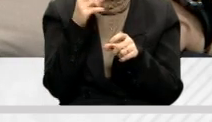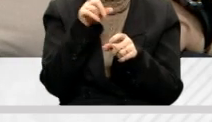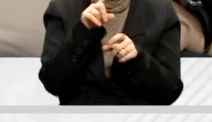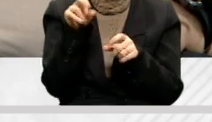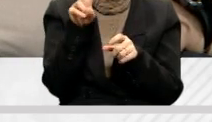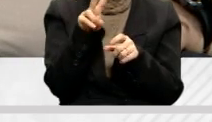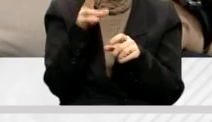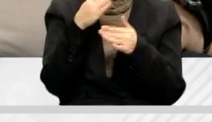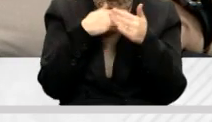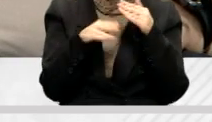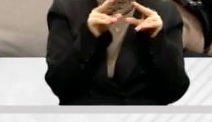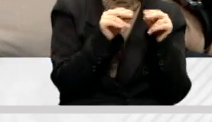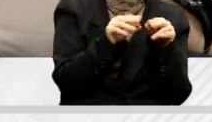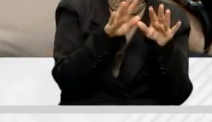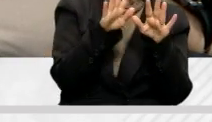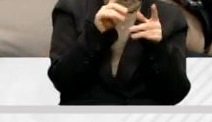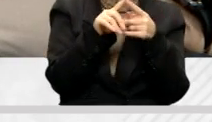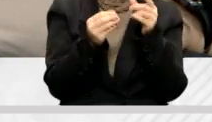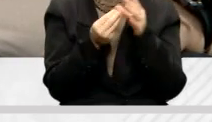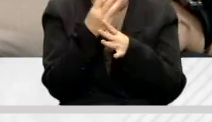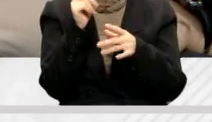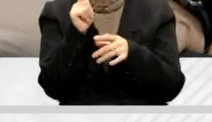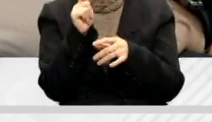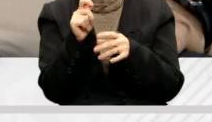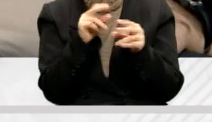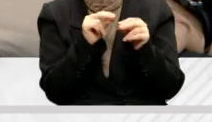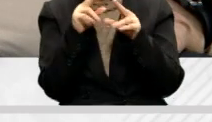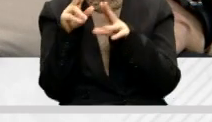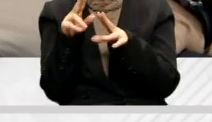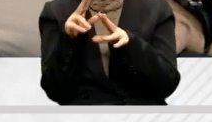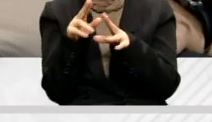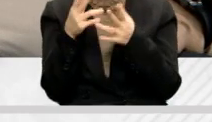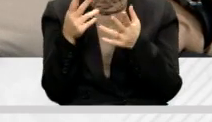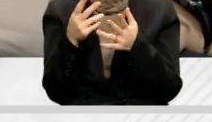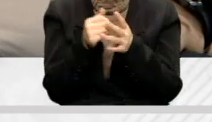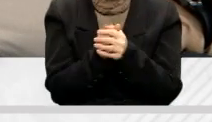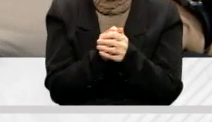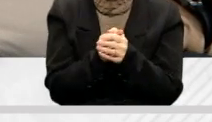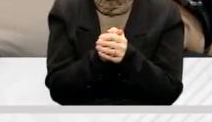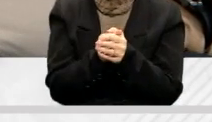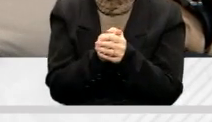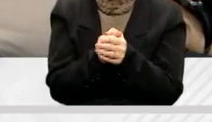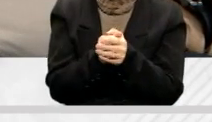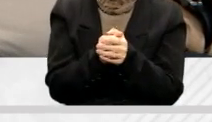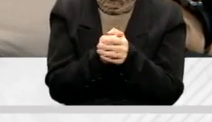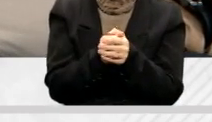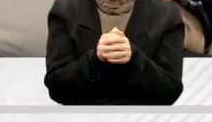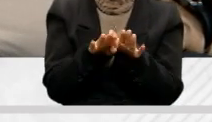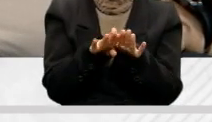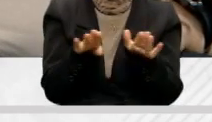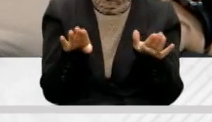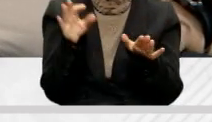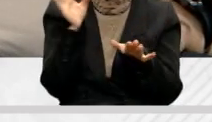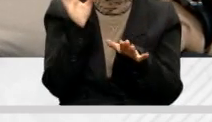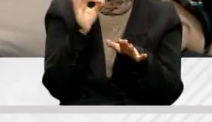da çok zor uyanıyor. Uyandırmasak kendi kendine 12'den önce uyanmıyor. Yani 12'ye kadar devam ediyormuş. Yatağa çok erken